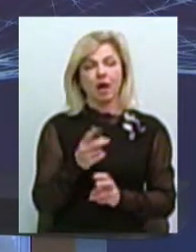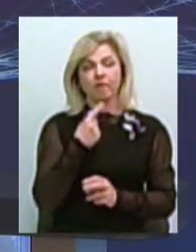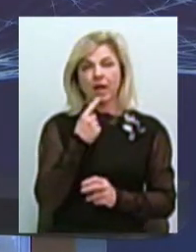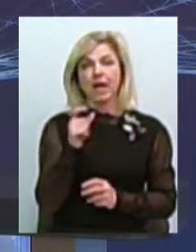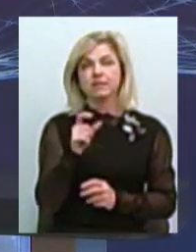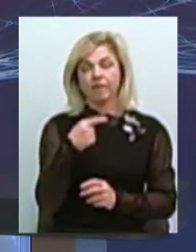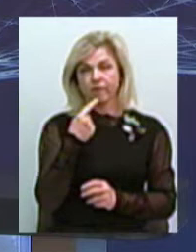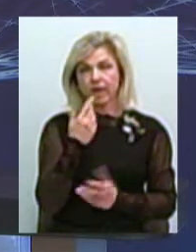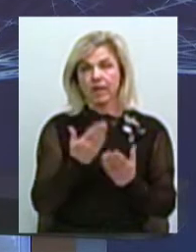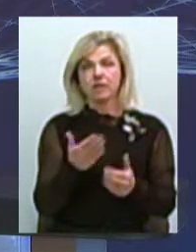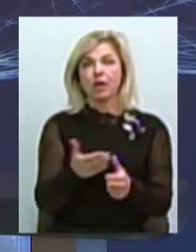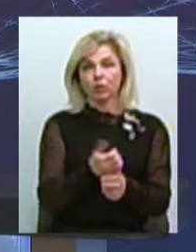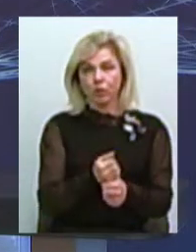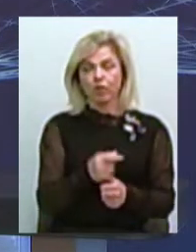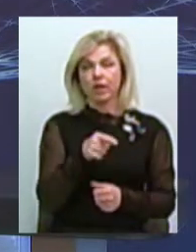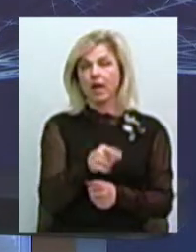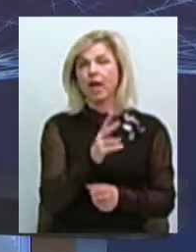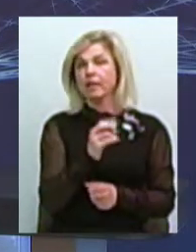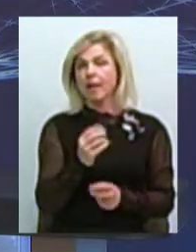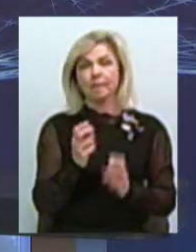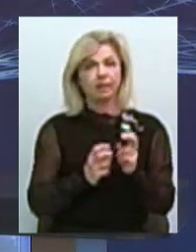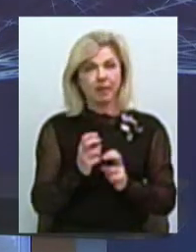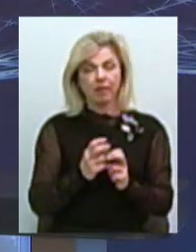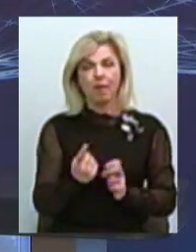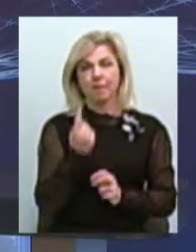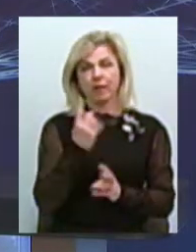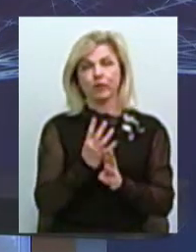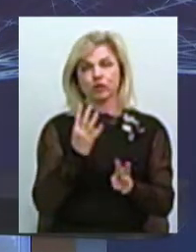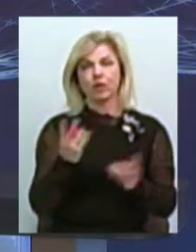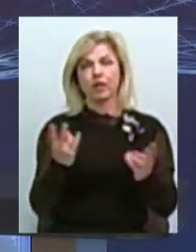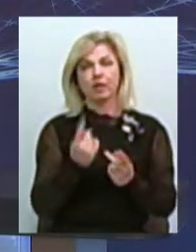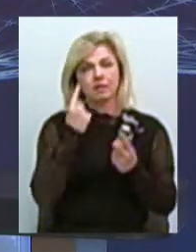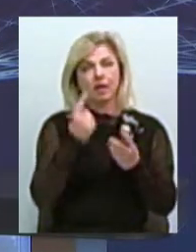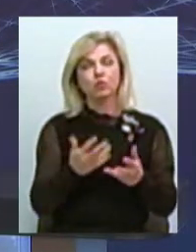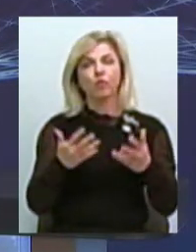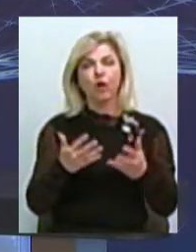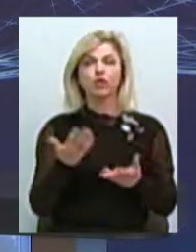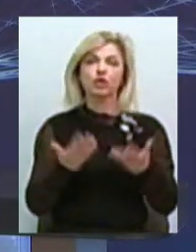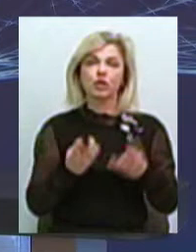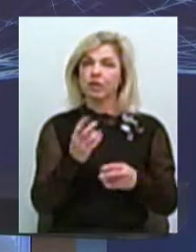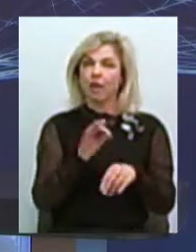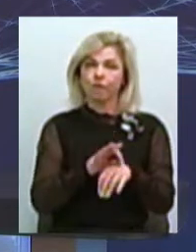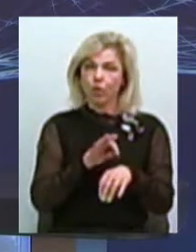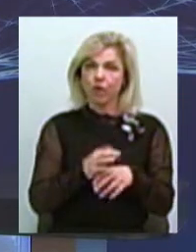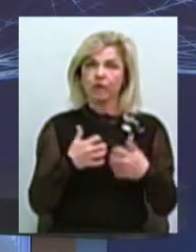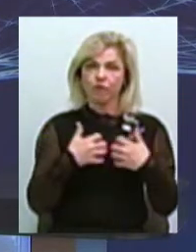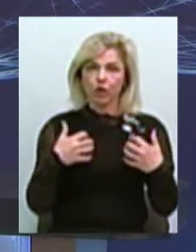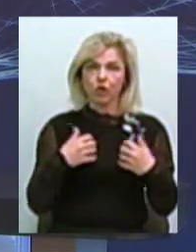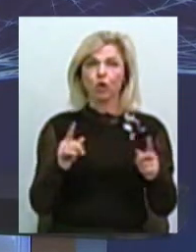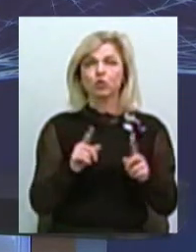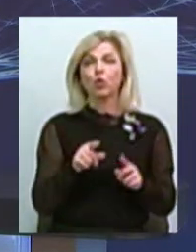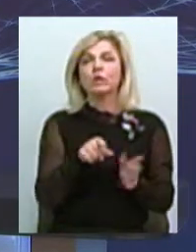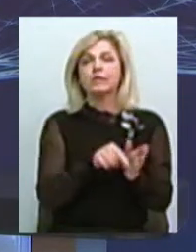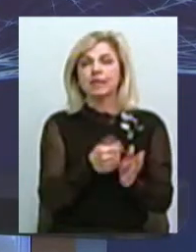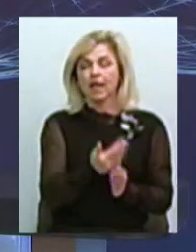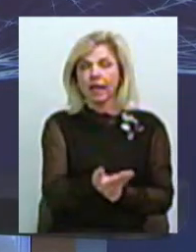якщо тварину відловили і вона вже на підприємстві, то в першу чергу треба з'ясувати, чи не хворіє тварина нічим і що саме з твариною,